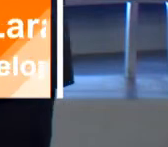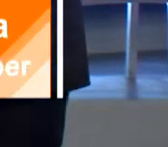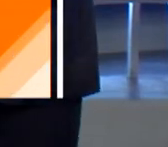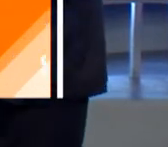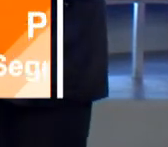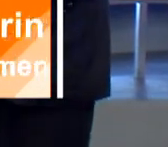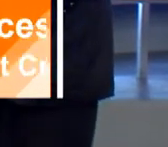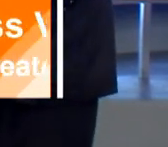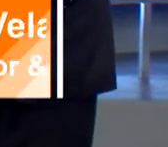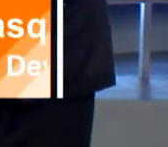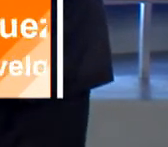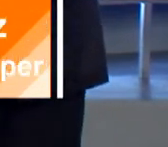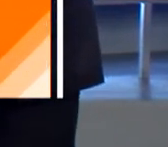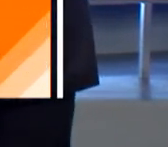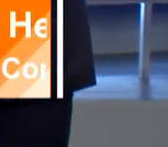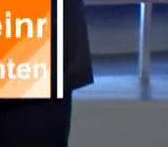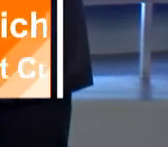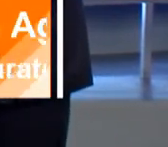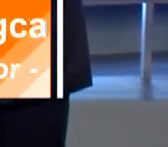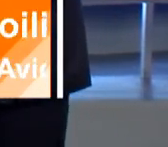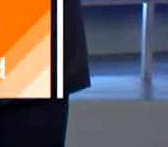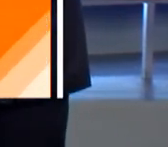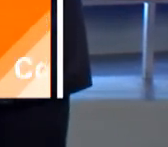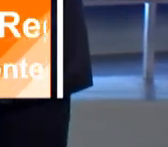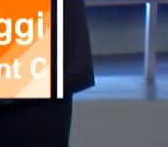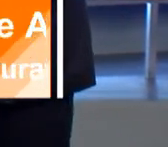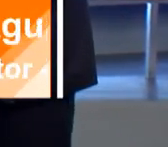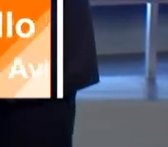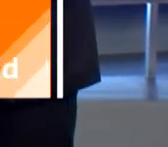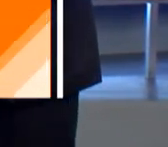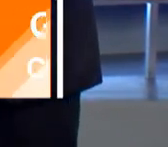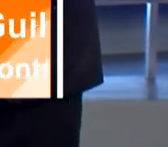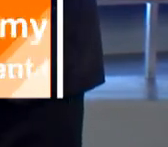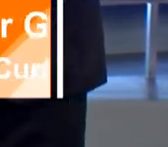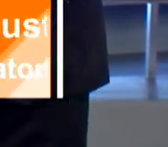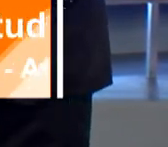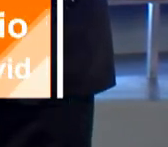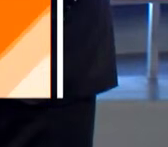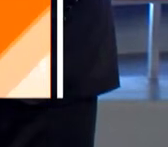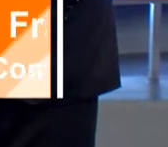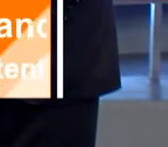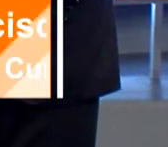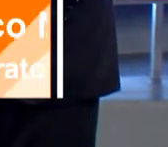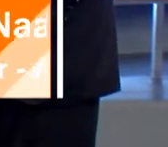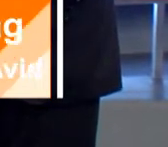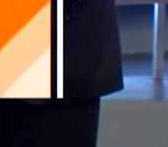No? Okay. At yan ang mga balita at impormasyong dapat nyo malaman sa araw na ito. Mga balita para